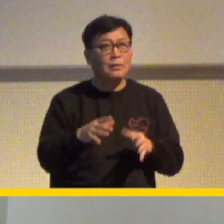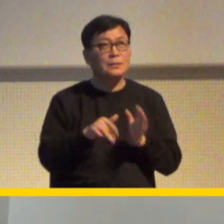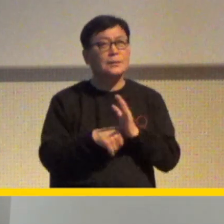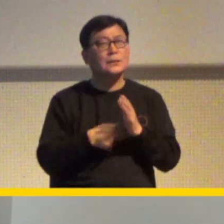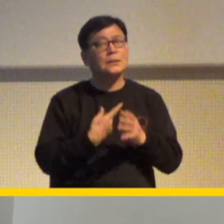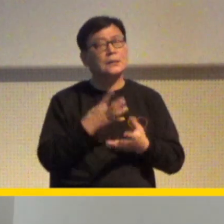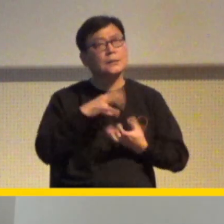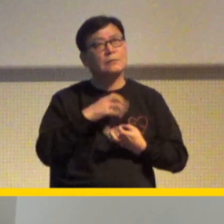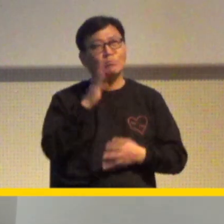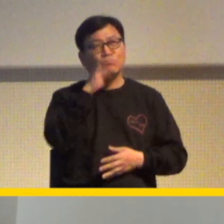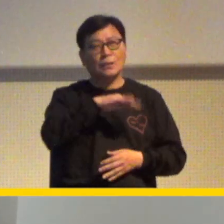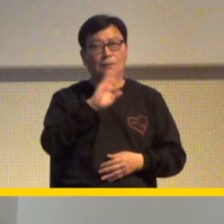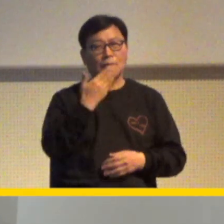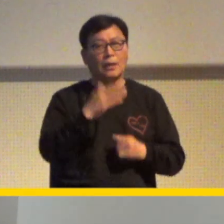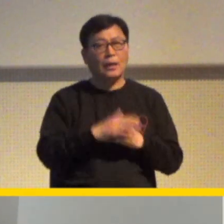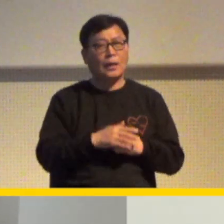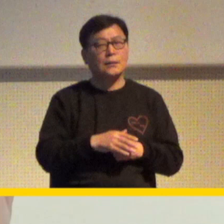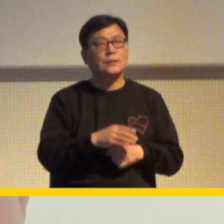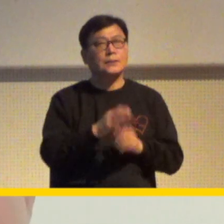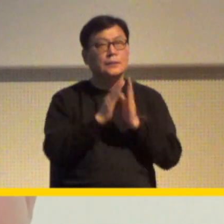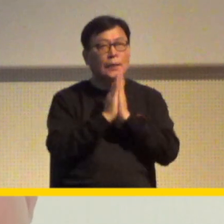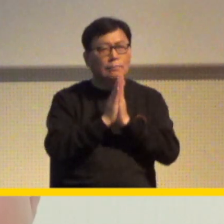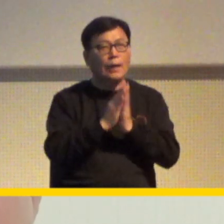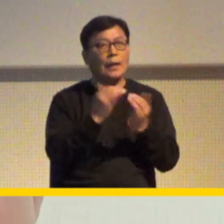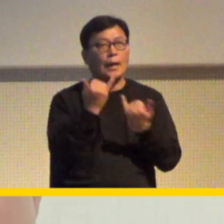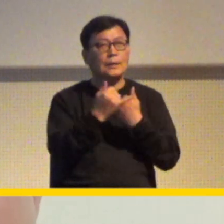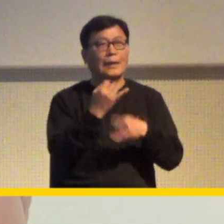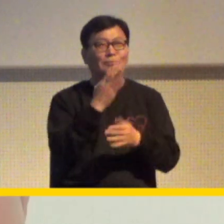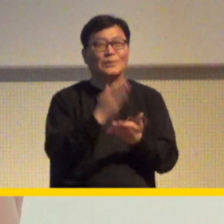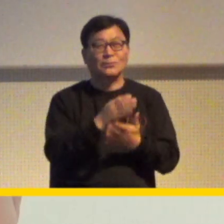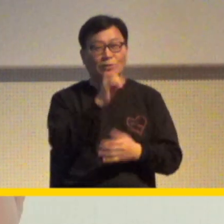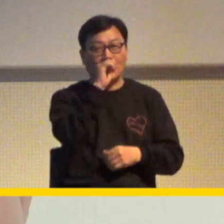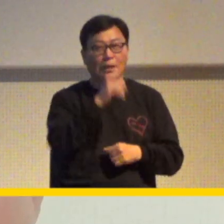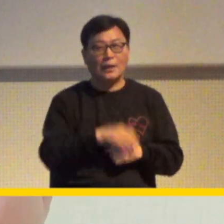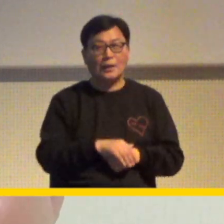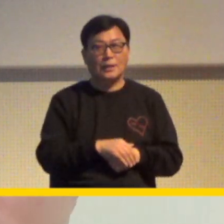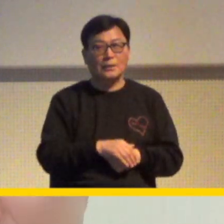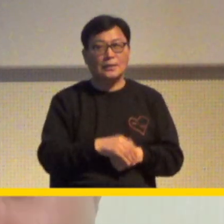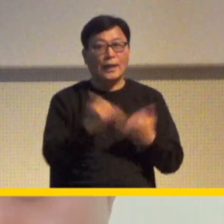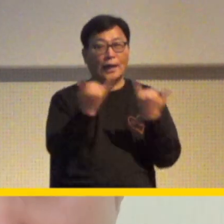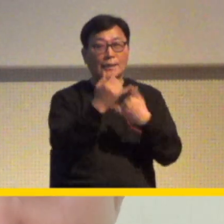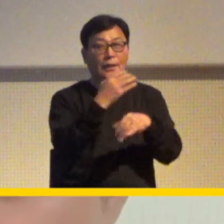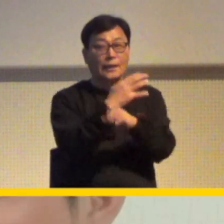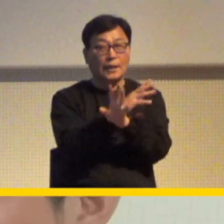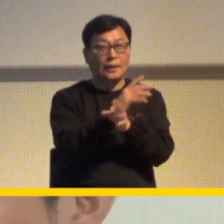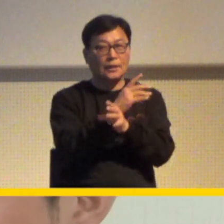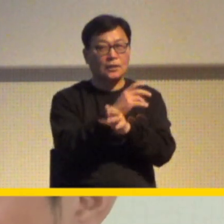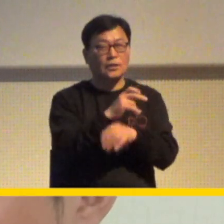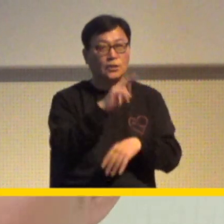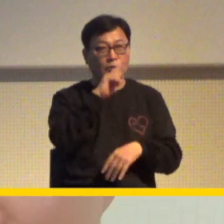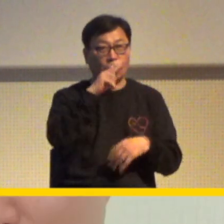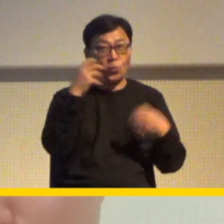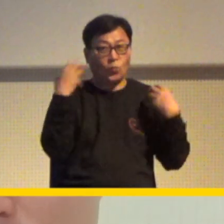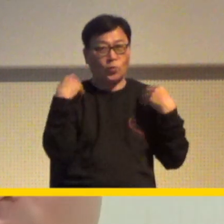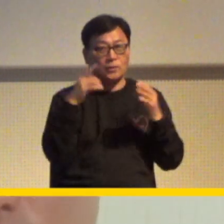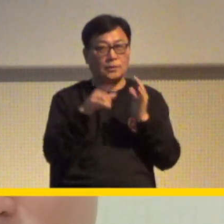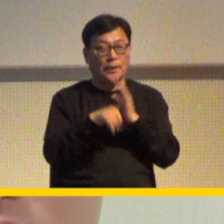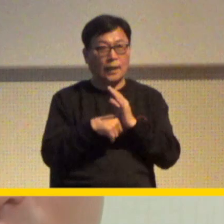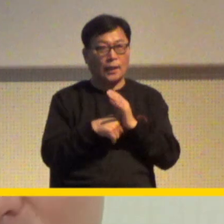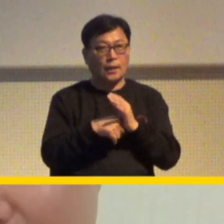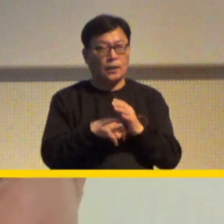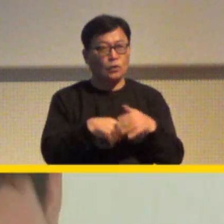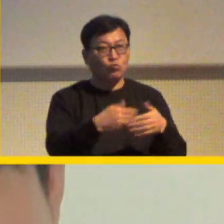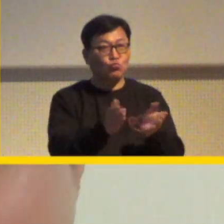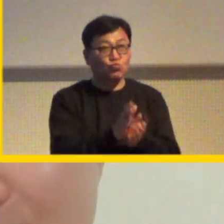제발 이 아재 개그가 없는 평화로운 식사를 합니다. 네, 우리 조재문 바비아노 신부님이십니다. 월등히 아,